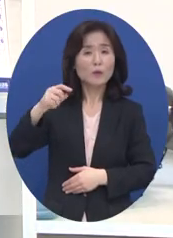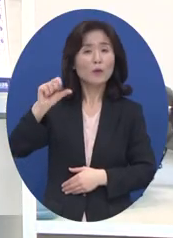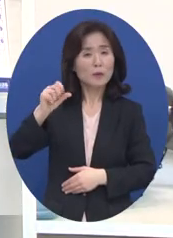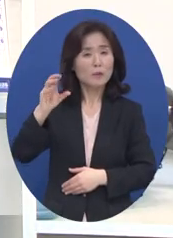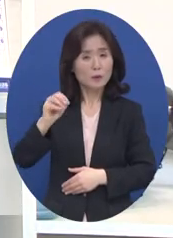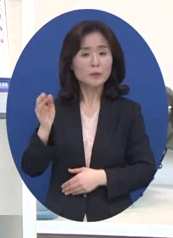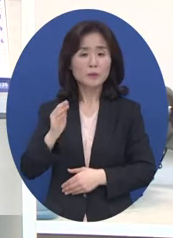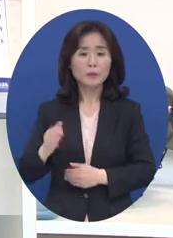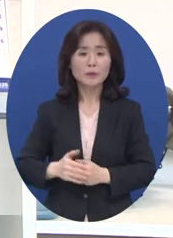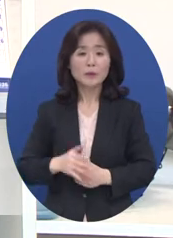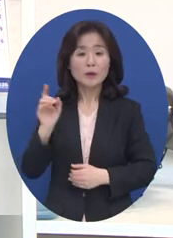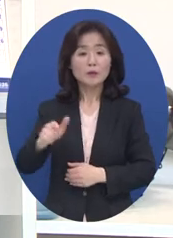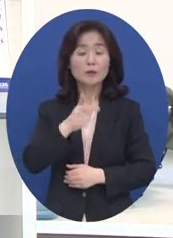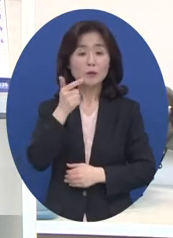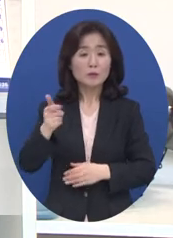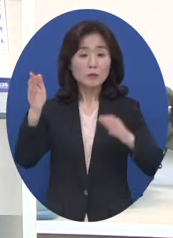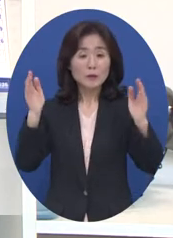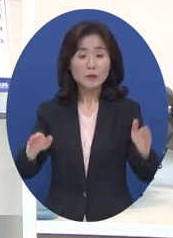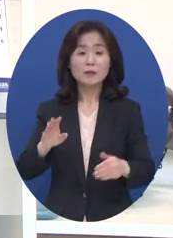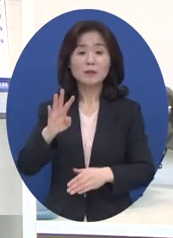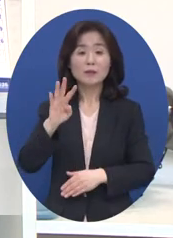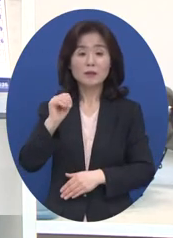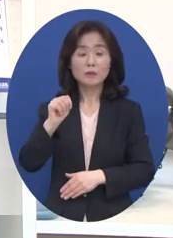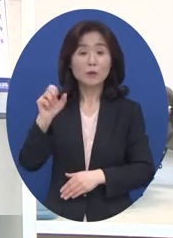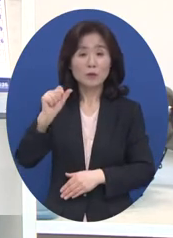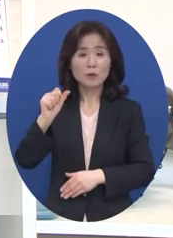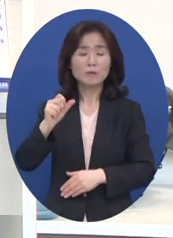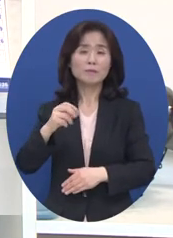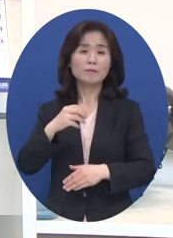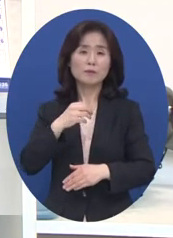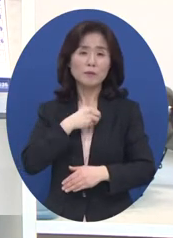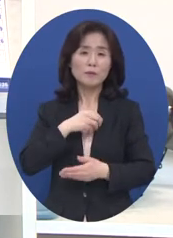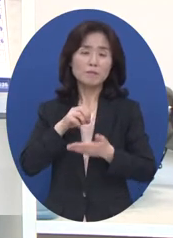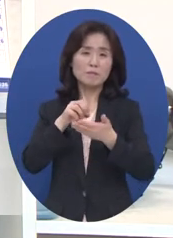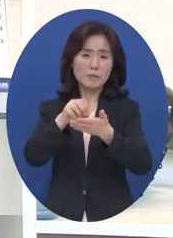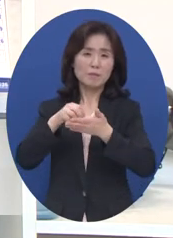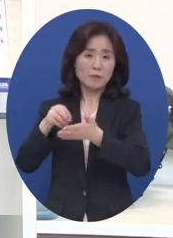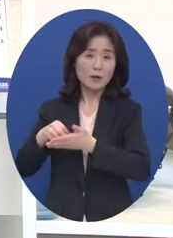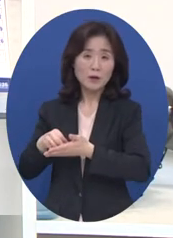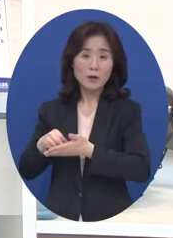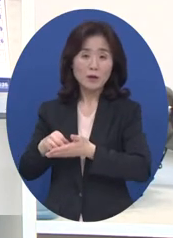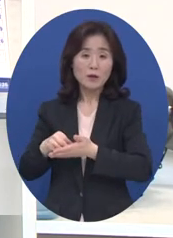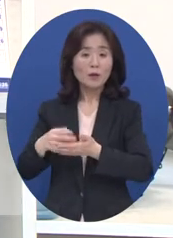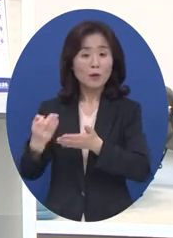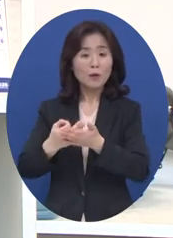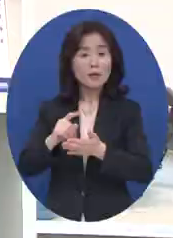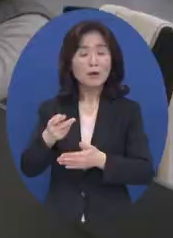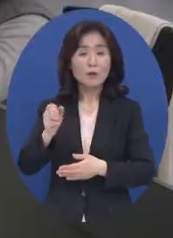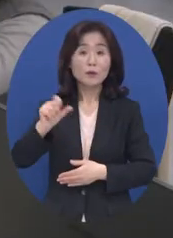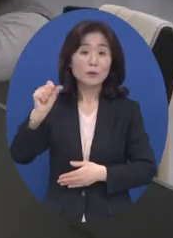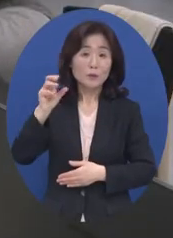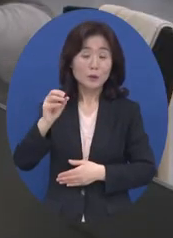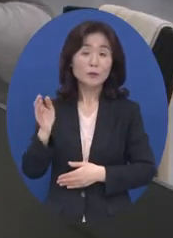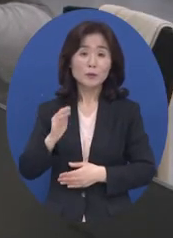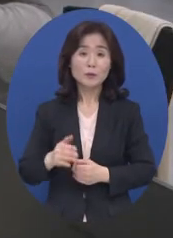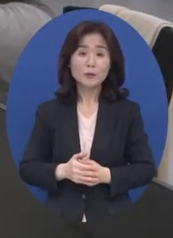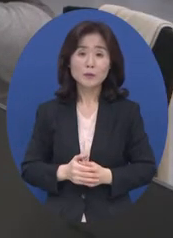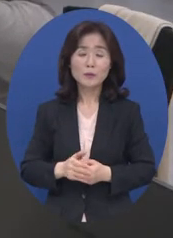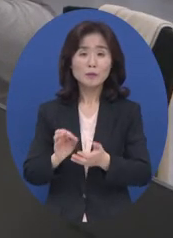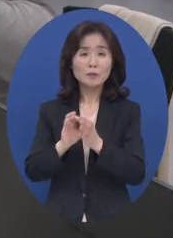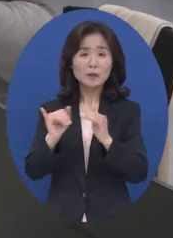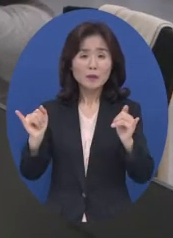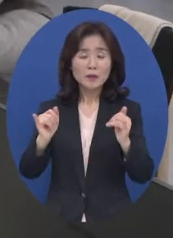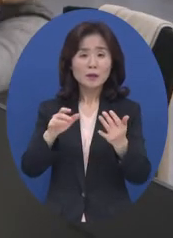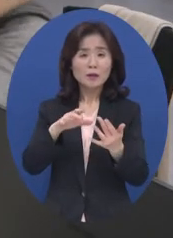4만 5천 가입자가 신청을 했습니다. 그리고 매출도 한 1억 5천 이상이 나왔고요.